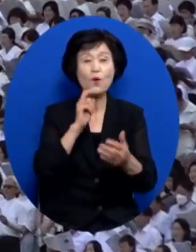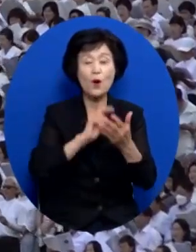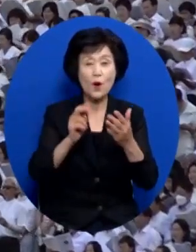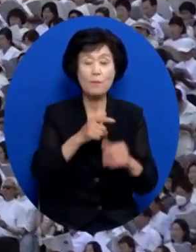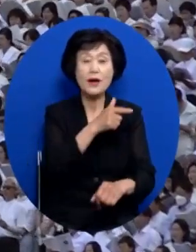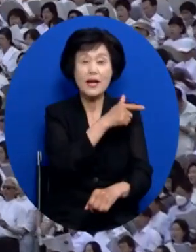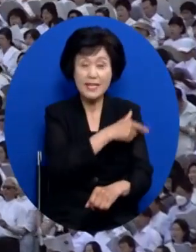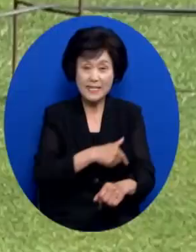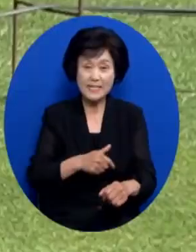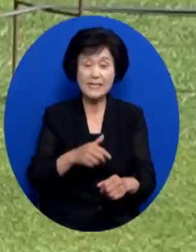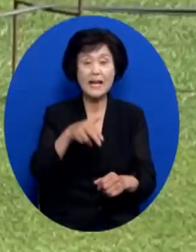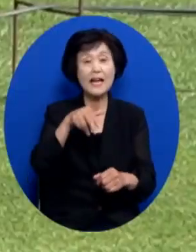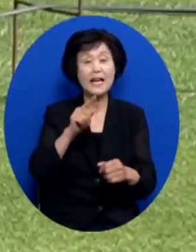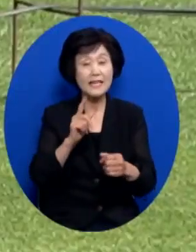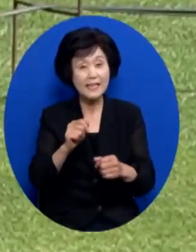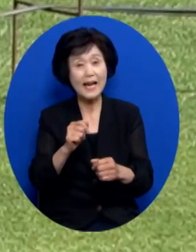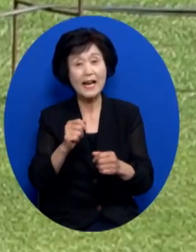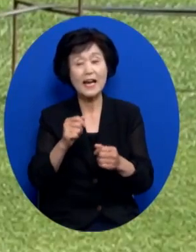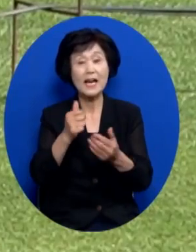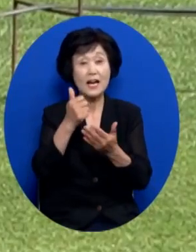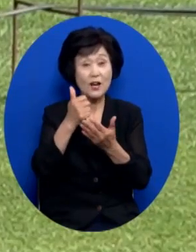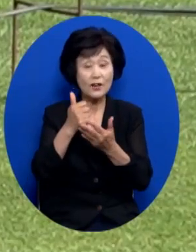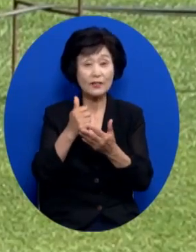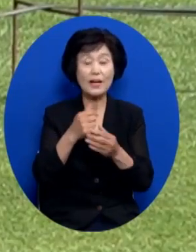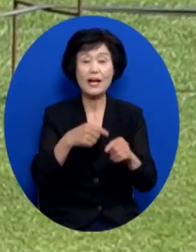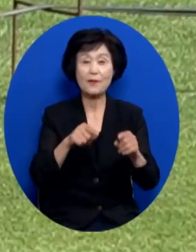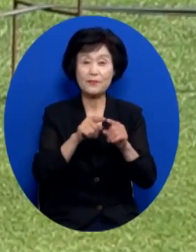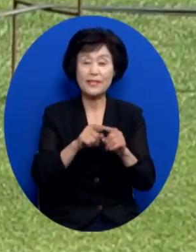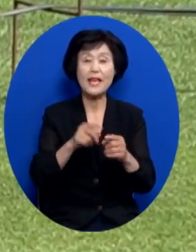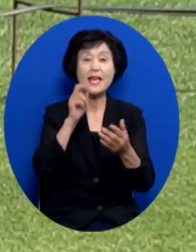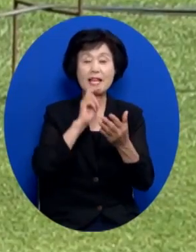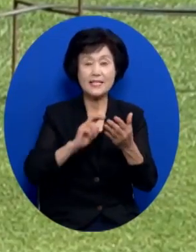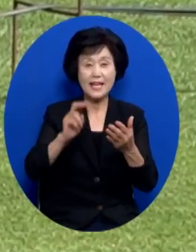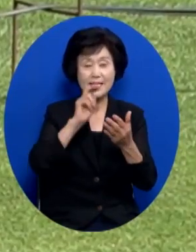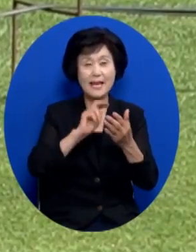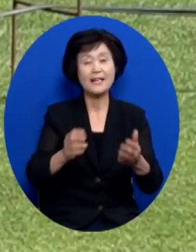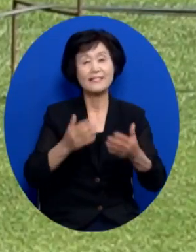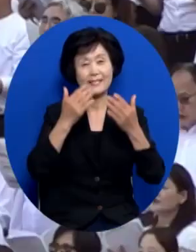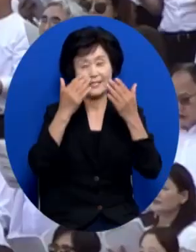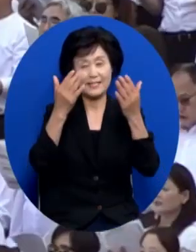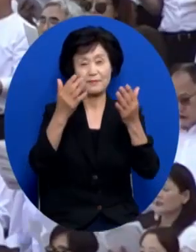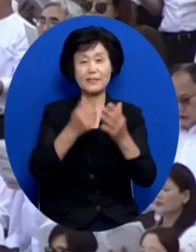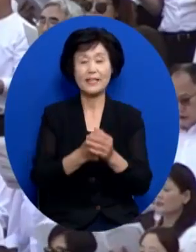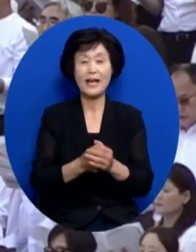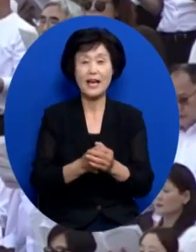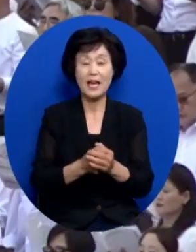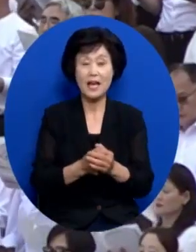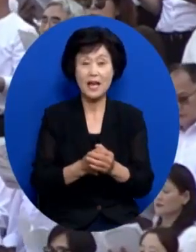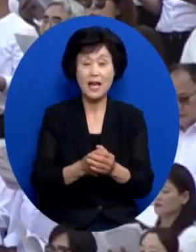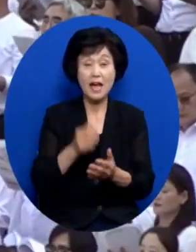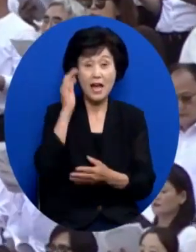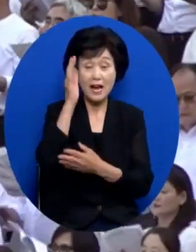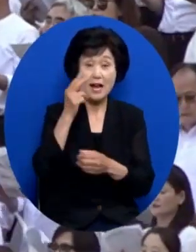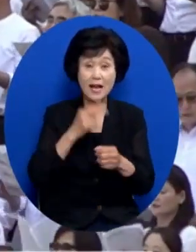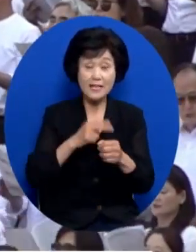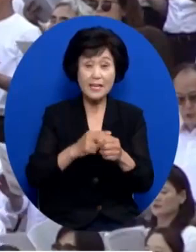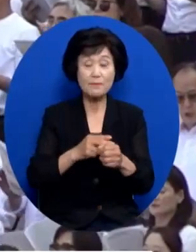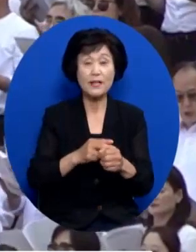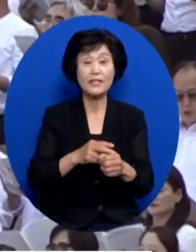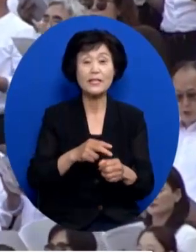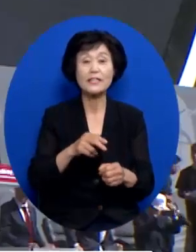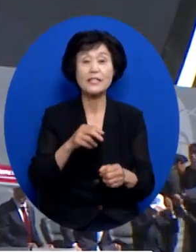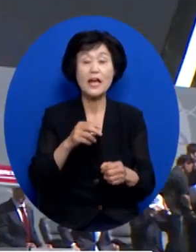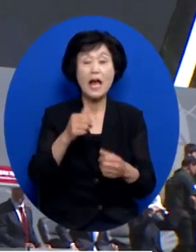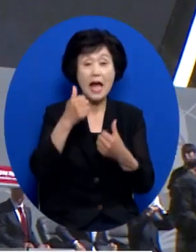이사장 박신하 장로의 지휘 아래 1만 명 찬양대가 나서서 웅장한 무대를 선보였습니다. 강사로 나선 프랭클린 그레한 목사